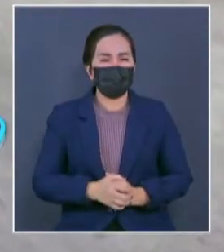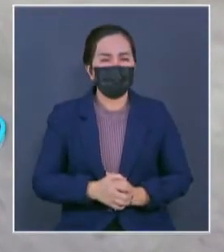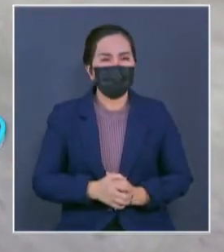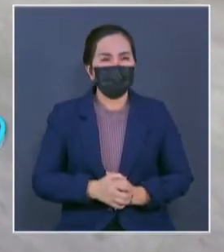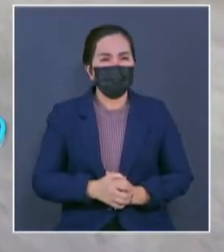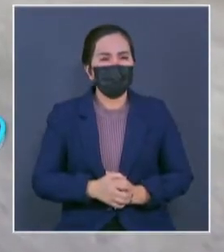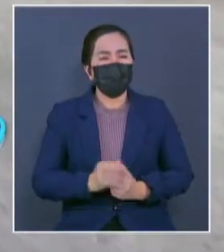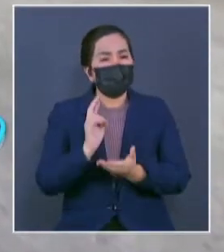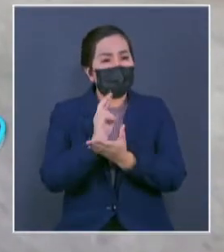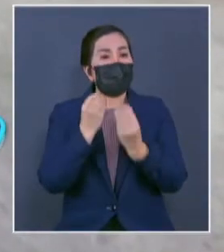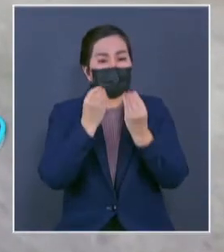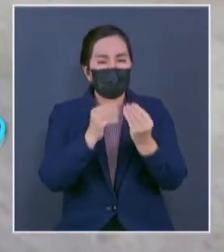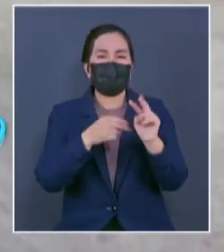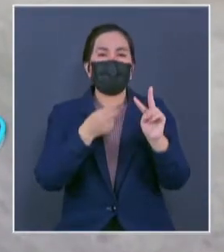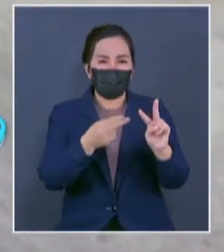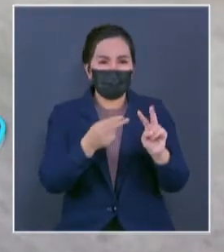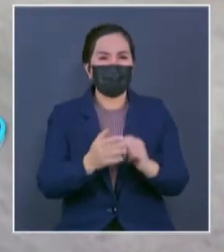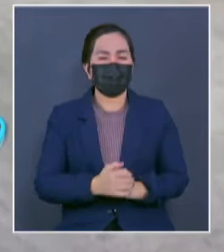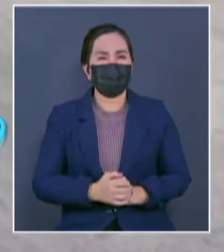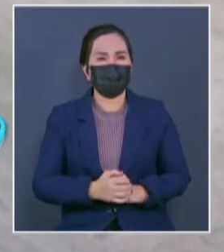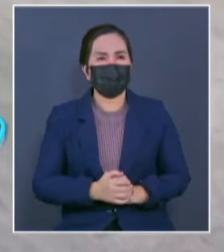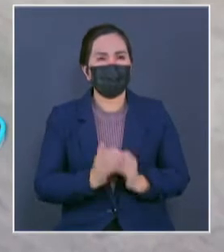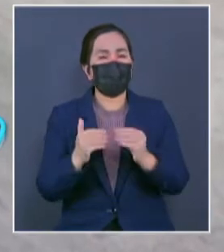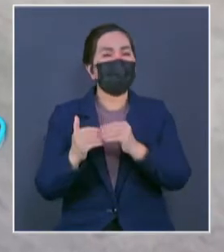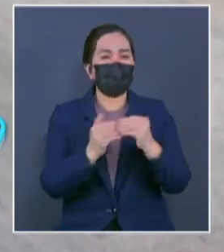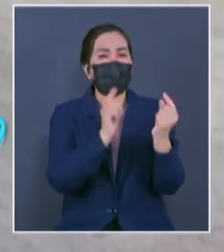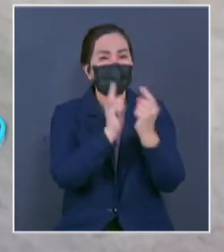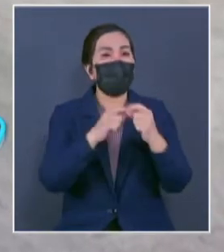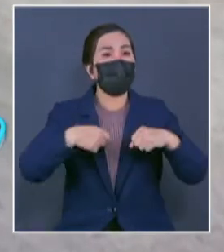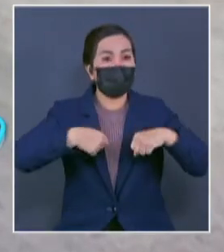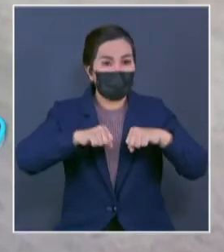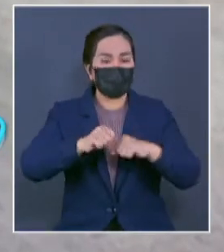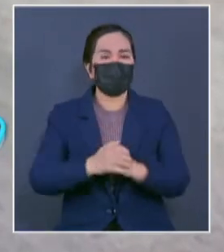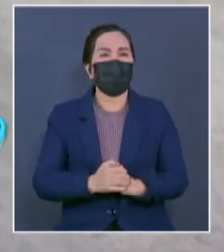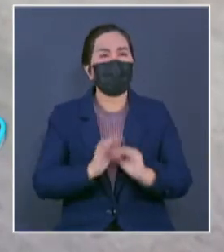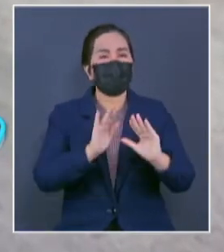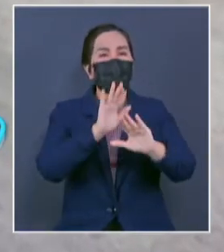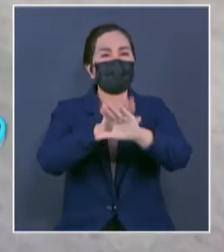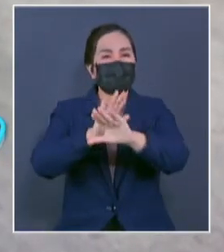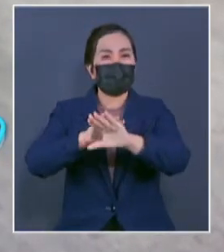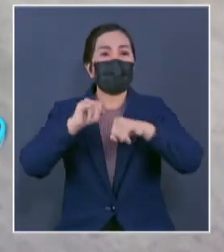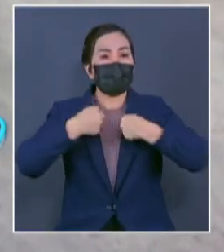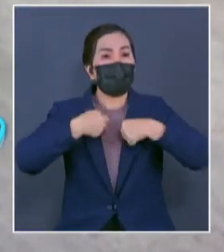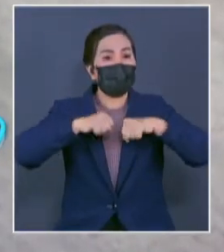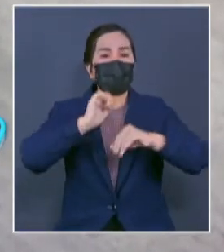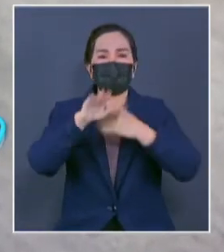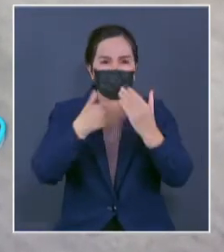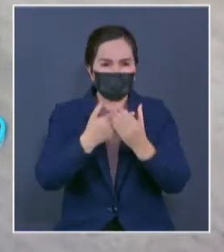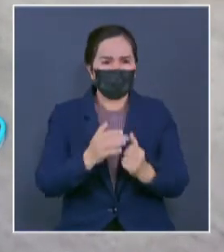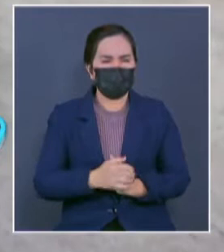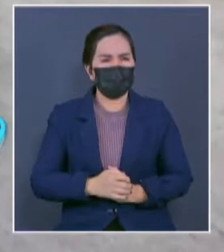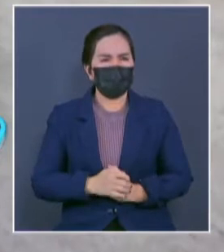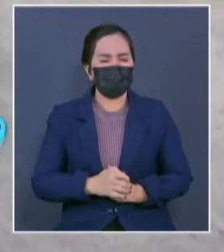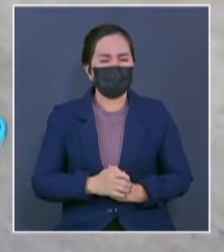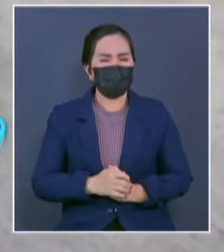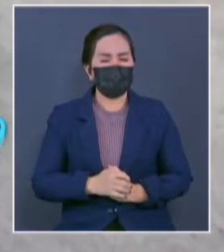แล้วก็ให้รางวัลนำจับ 20,000 บาทให้กับคนที่พาไปเจอรถพร้อมกับฝากเตือนเจ้าของรถมอเตอร์ไซค์ทุกคนบอกว่